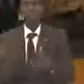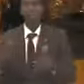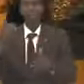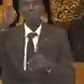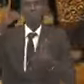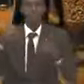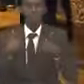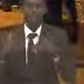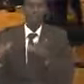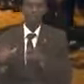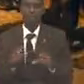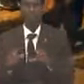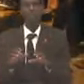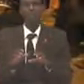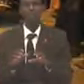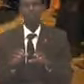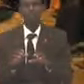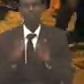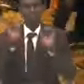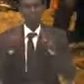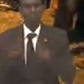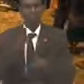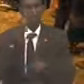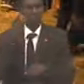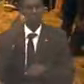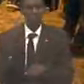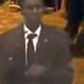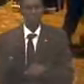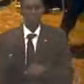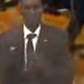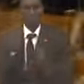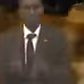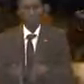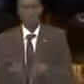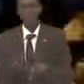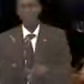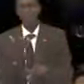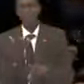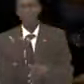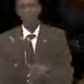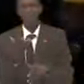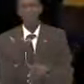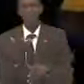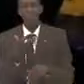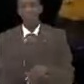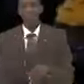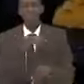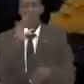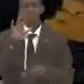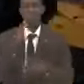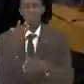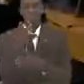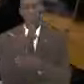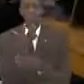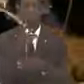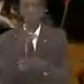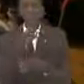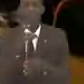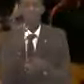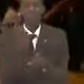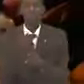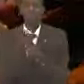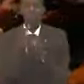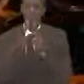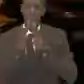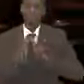grandes choses vous voyez la personne qu'on en train d'amener et vos mails